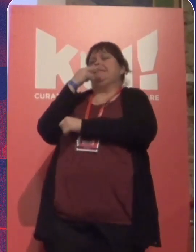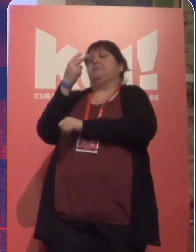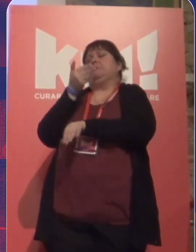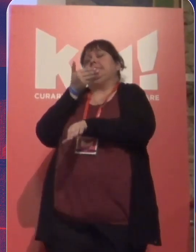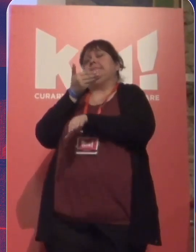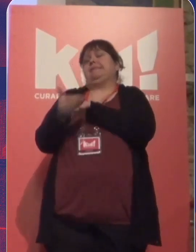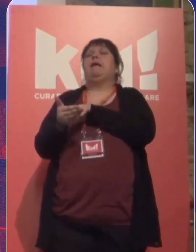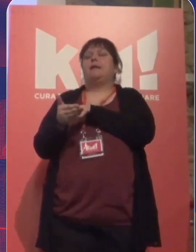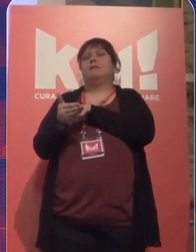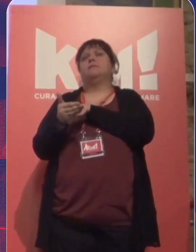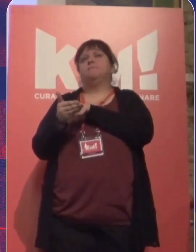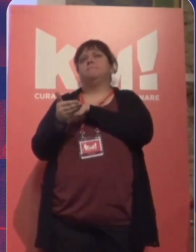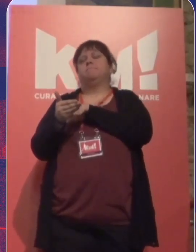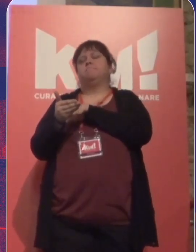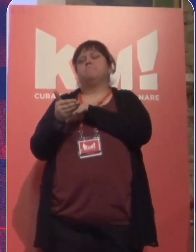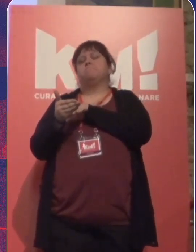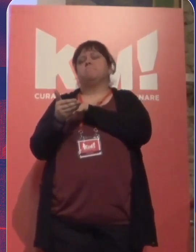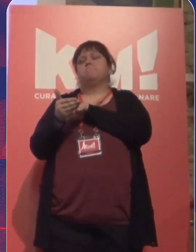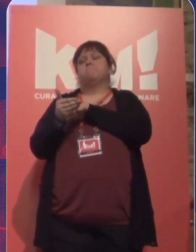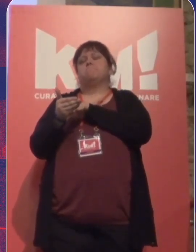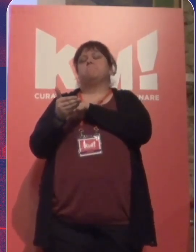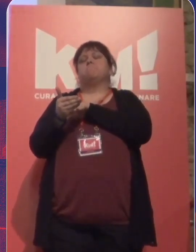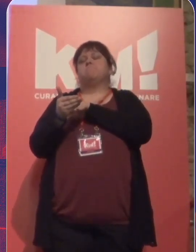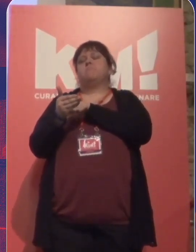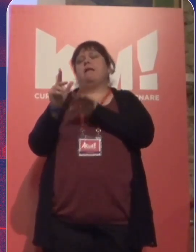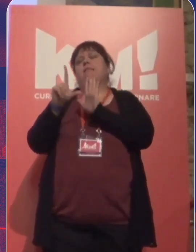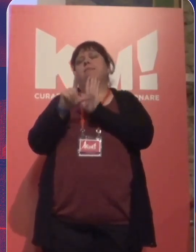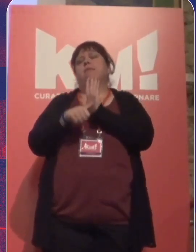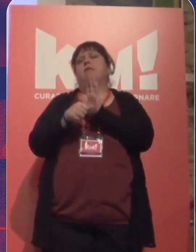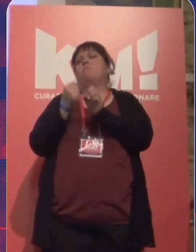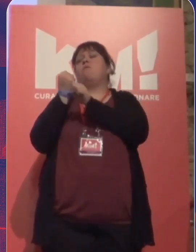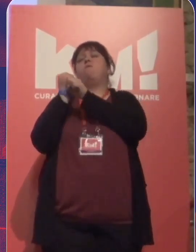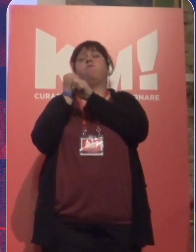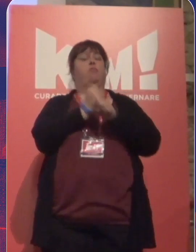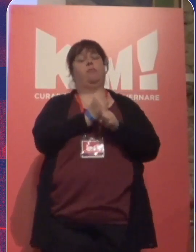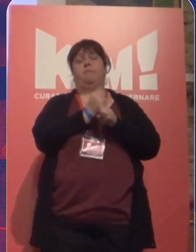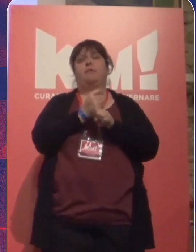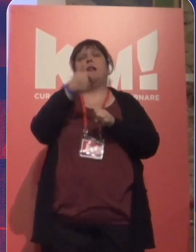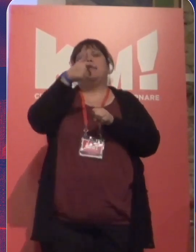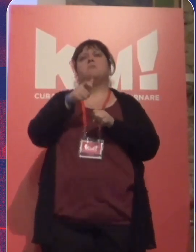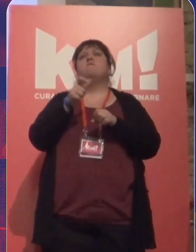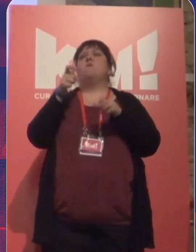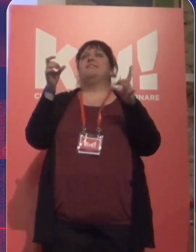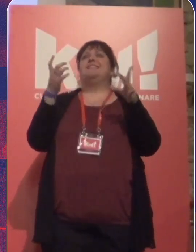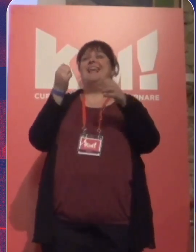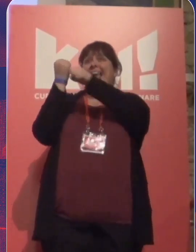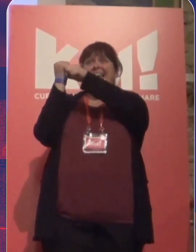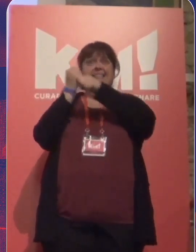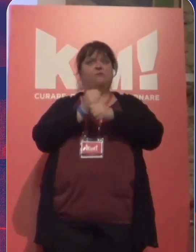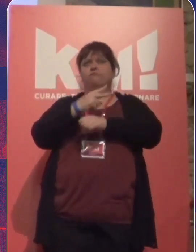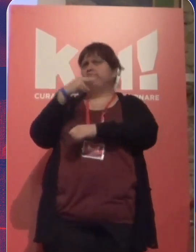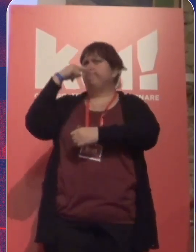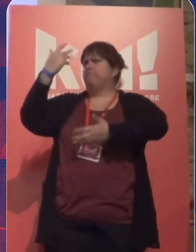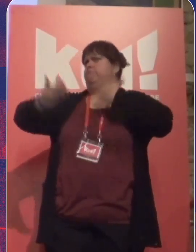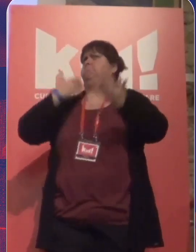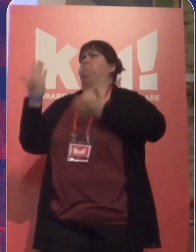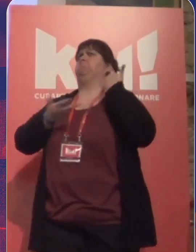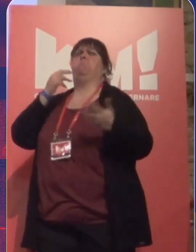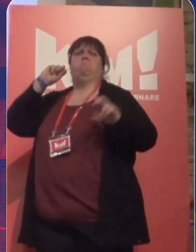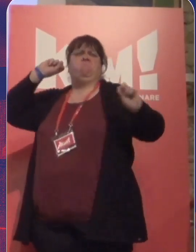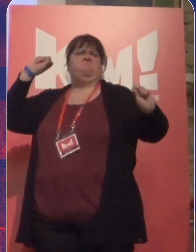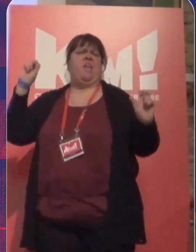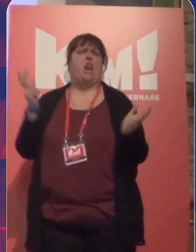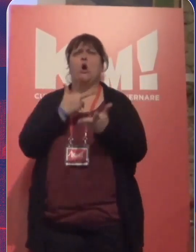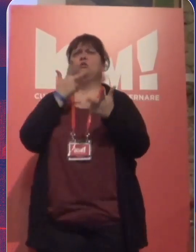c'è più le istituzioni risponde rapidamente al disagio lo smarrimento alle difficoltà anche